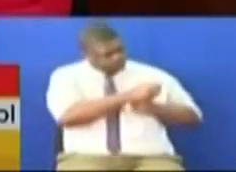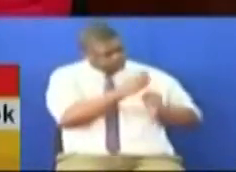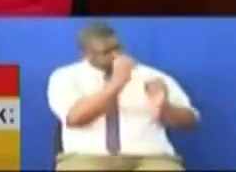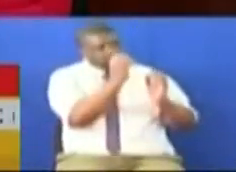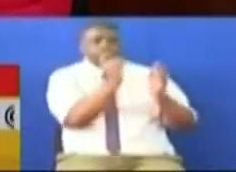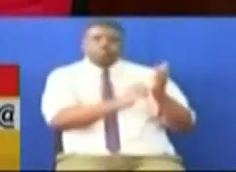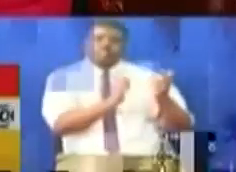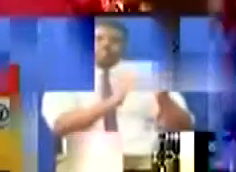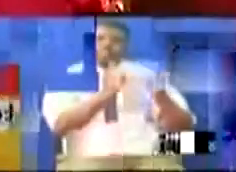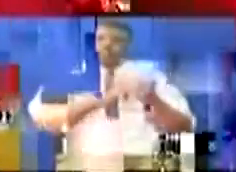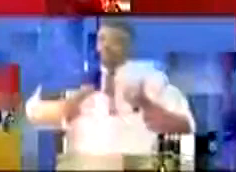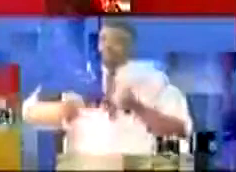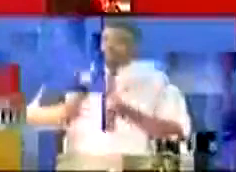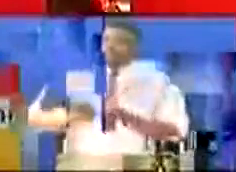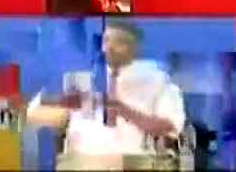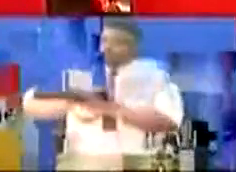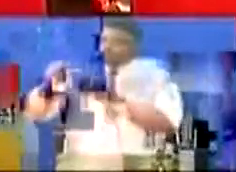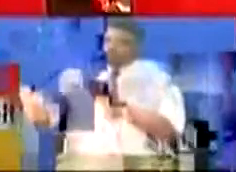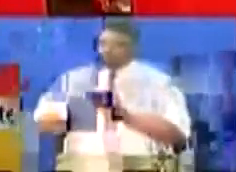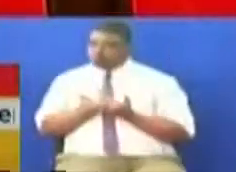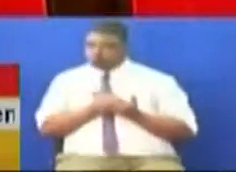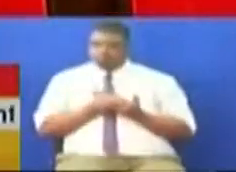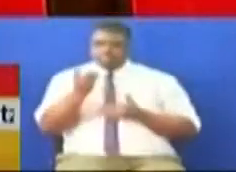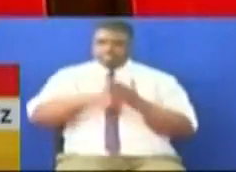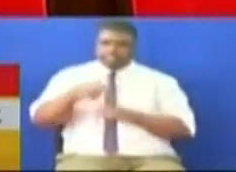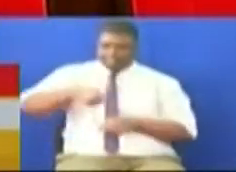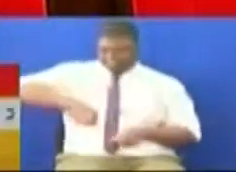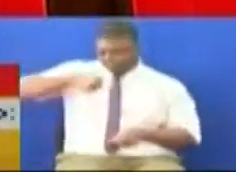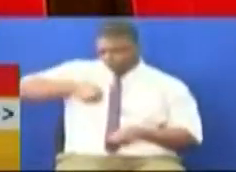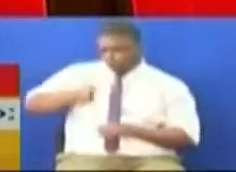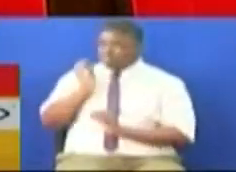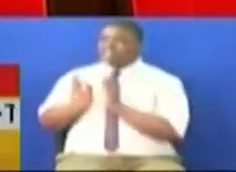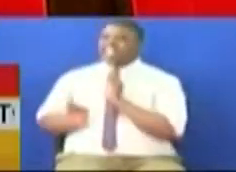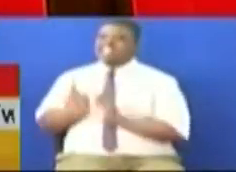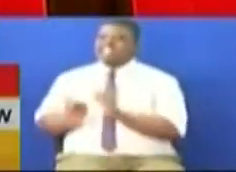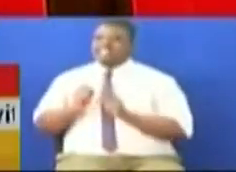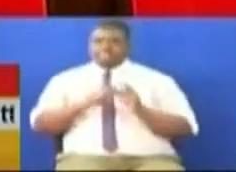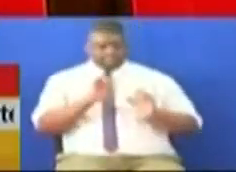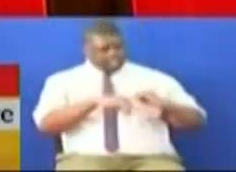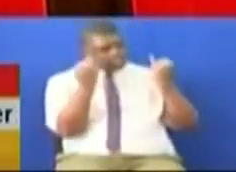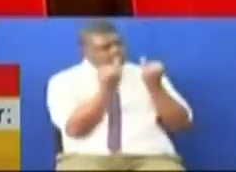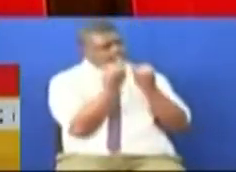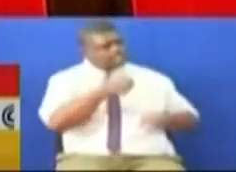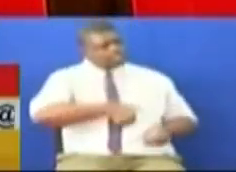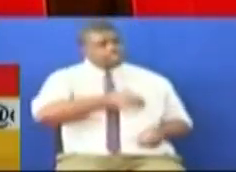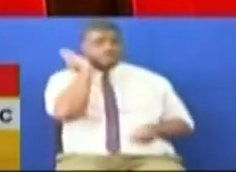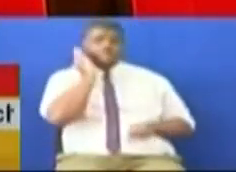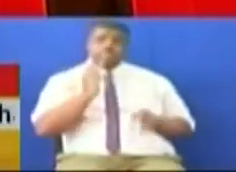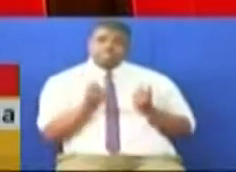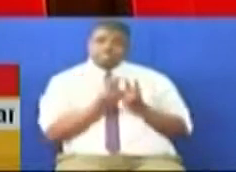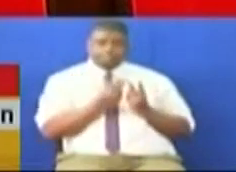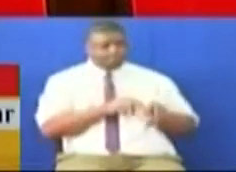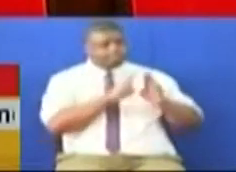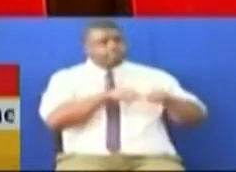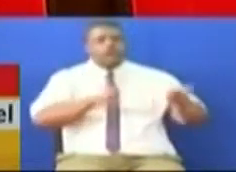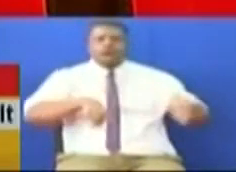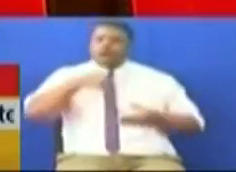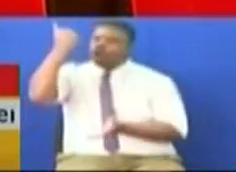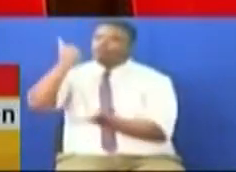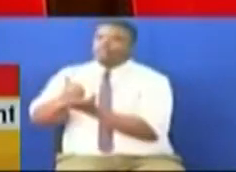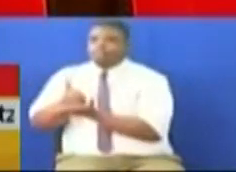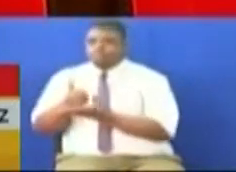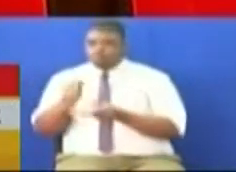mahesabu iweze kurudi kwenye mfuko sahihi kwa maana ya taasisi ya serikali kama ilivyoamriwa na mahakama kwamba